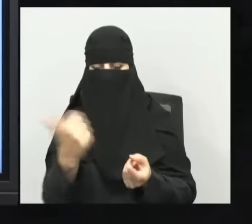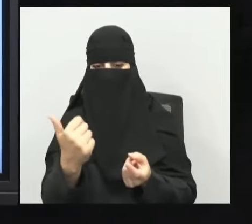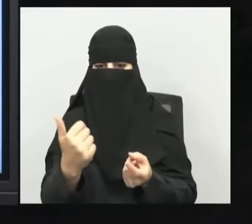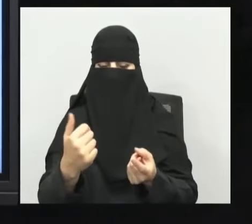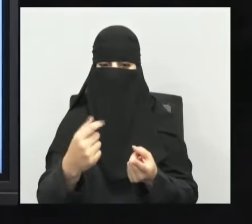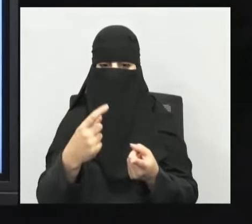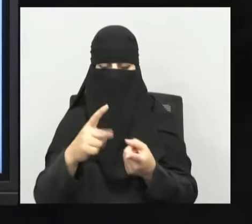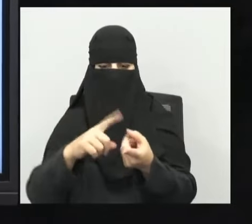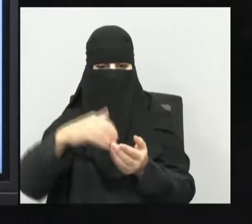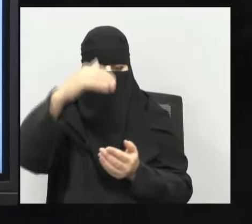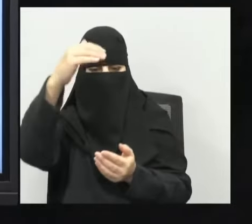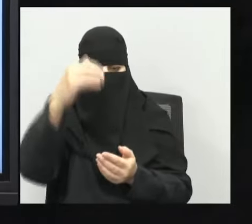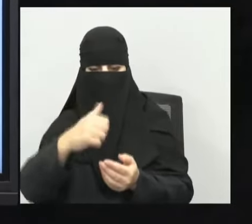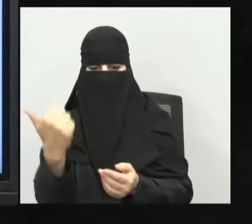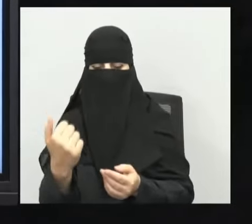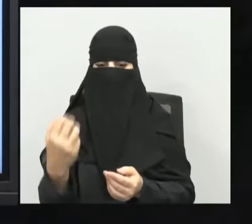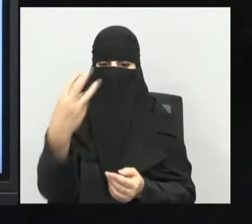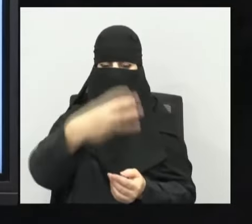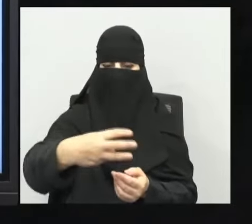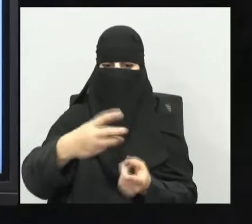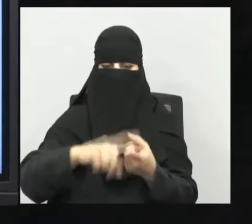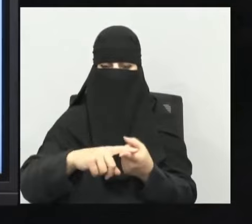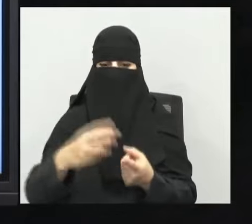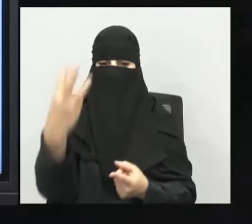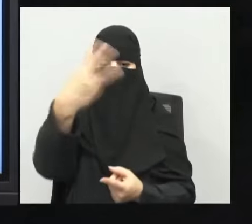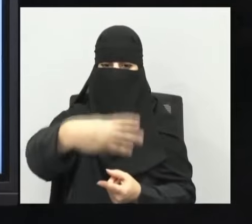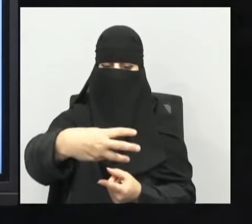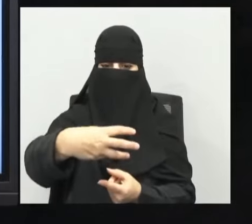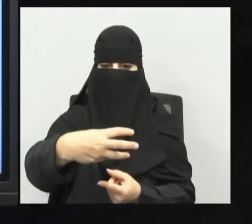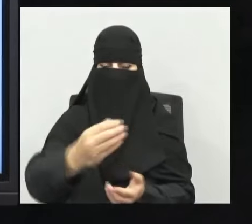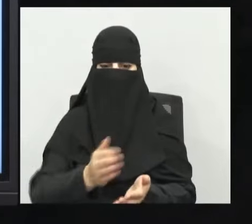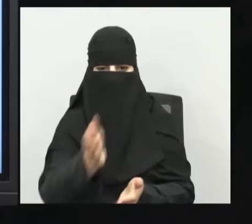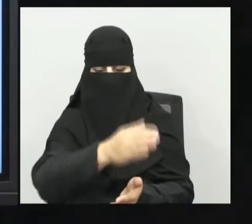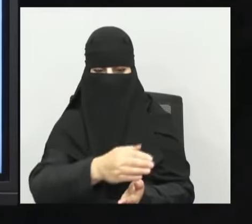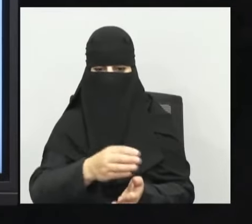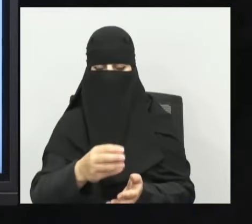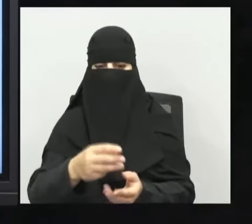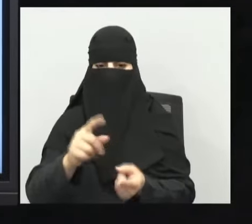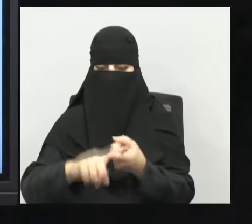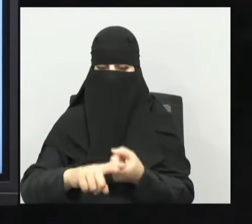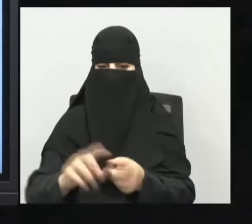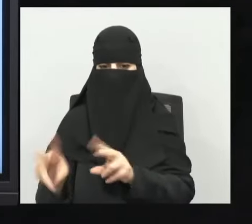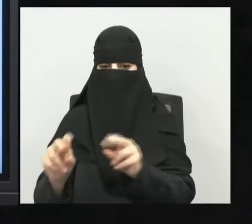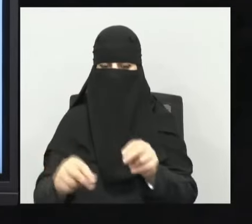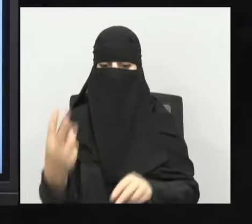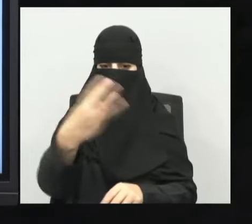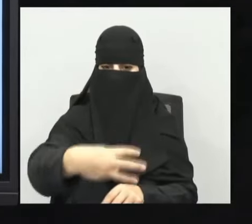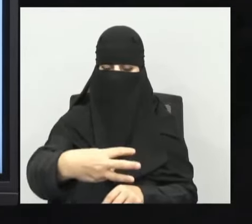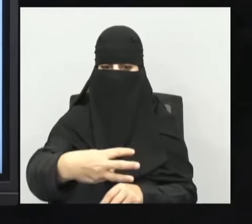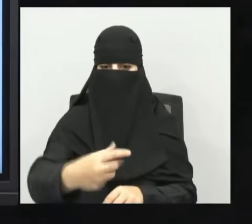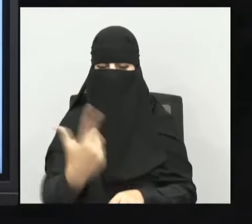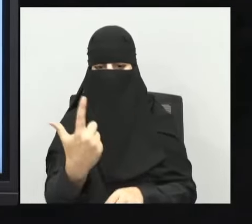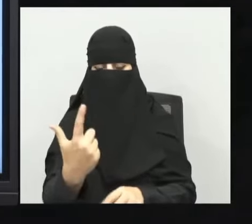سته وثلاثين زادت صح زادت بمقدار كم بمقدار 30 طيب اللي بعدها هل ستزود بمقدار 30 السبعه هل